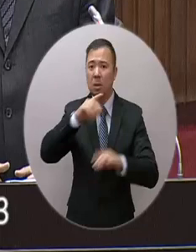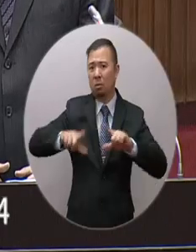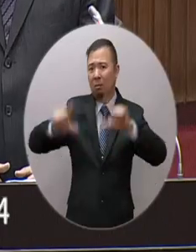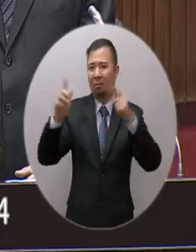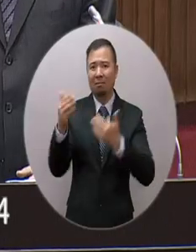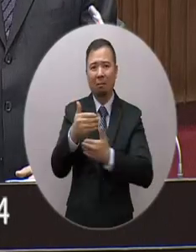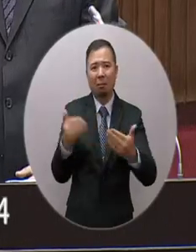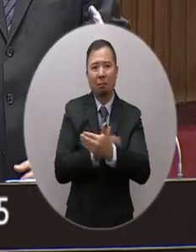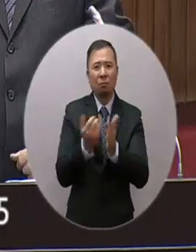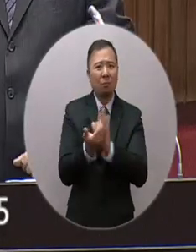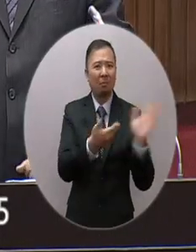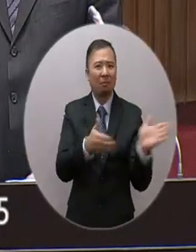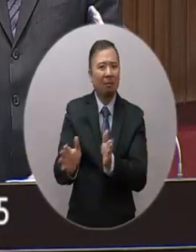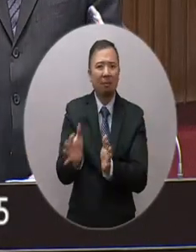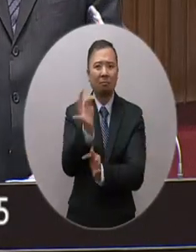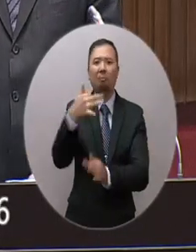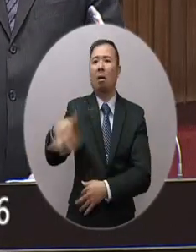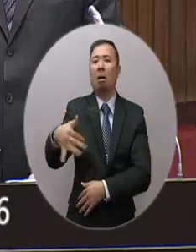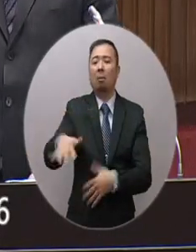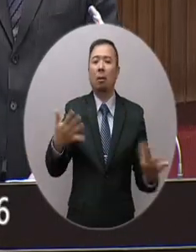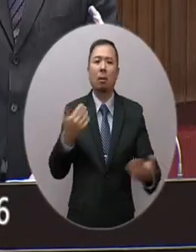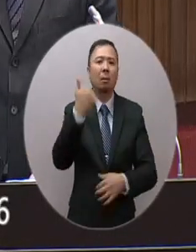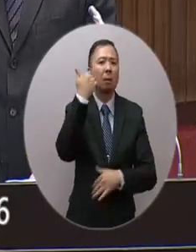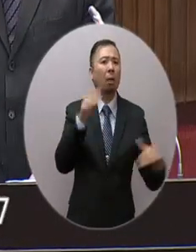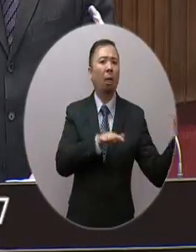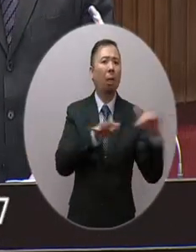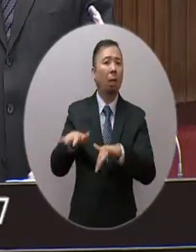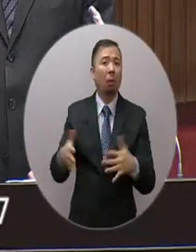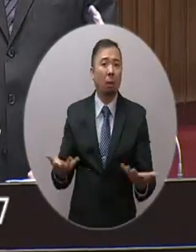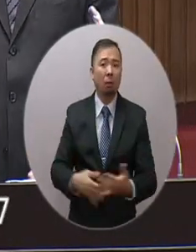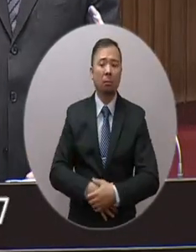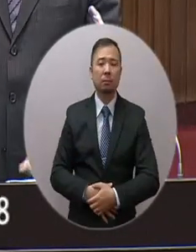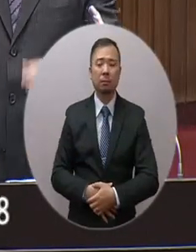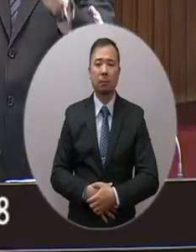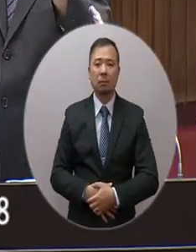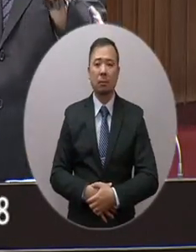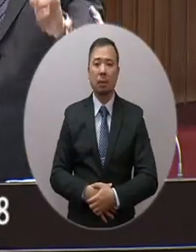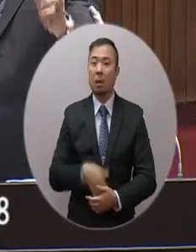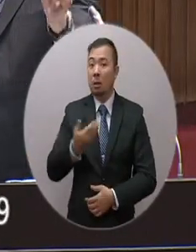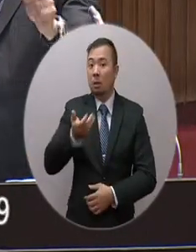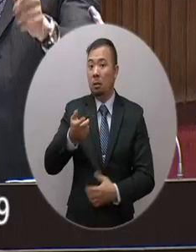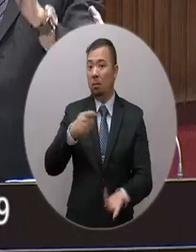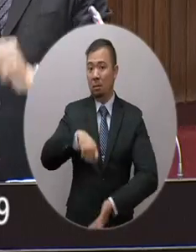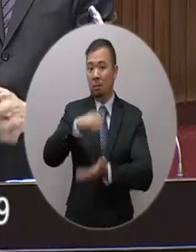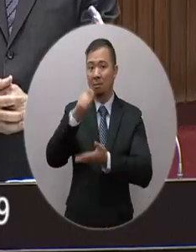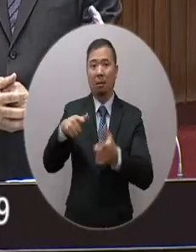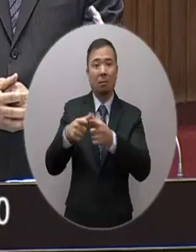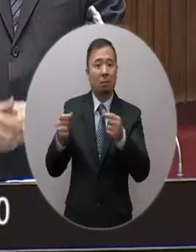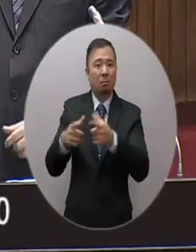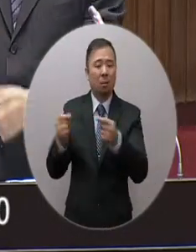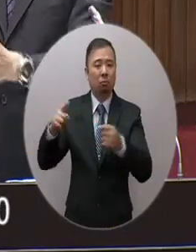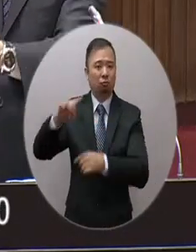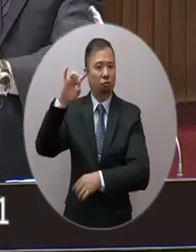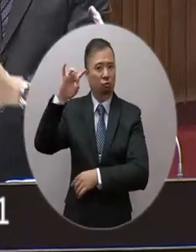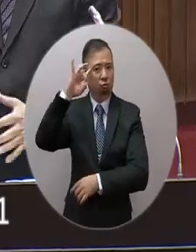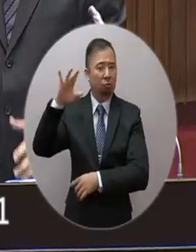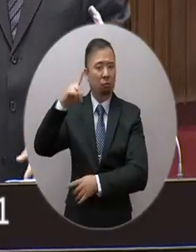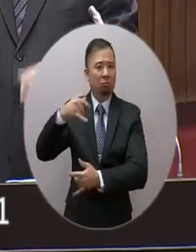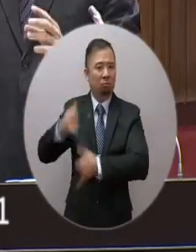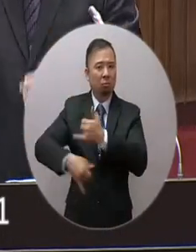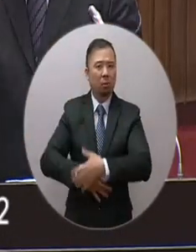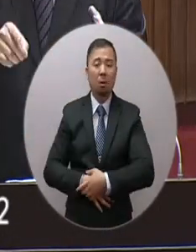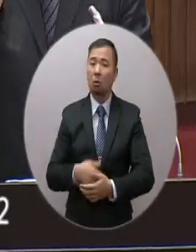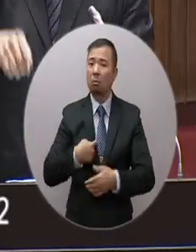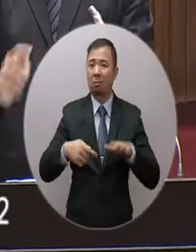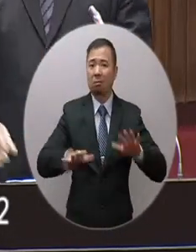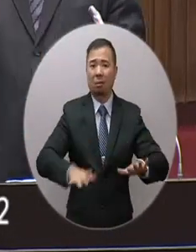准，人哪有可能会来？但是咱跟进咱的思维，刚才为什么讲到日本的创生？现在我们的思